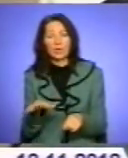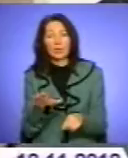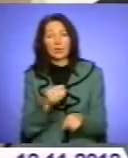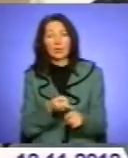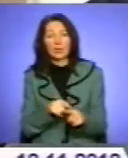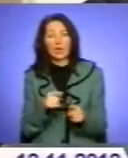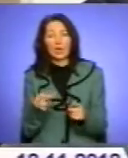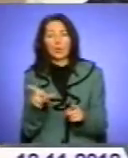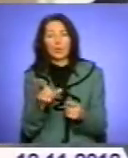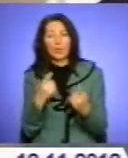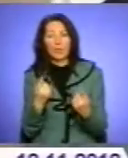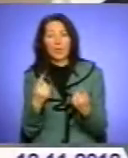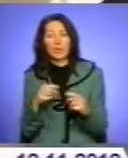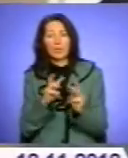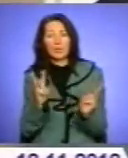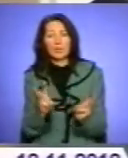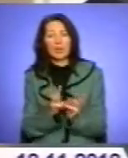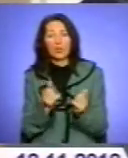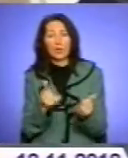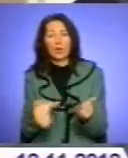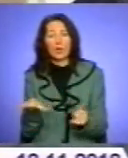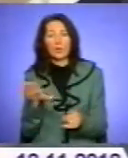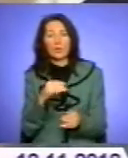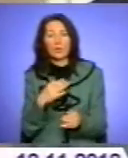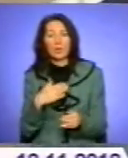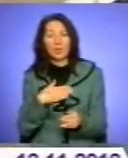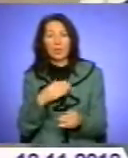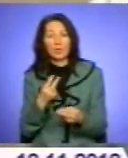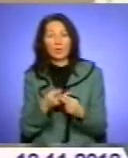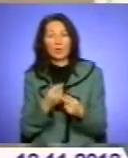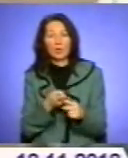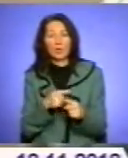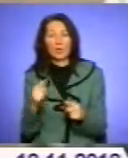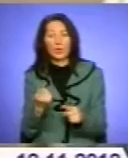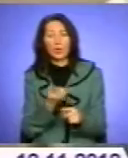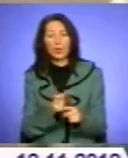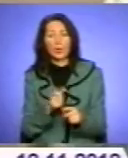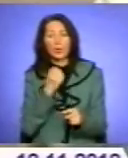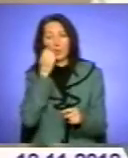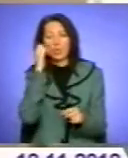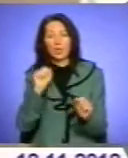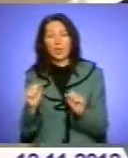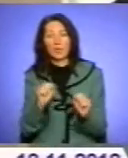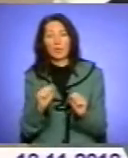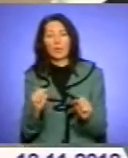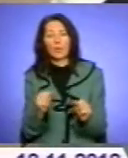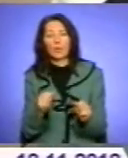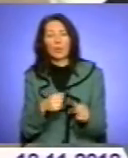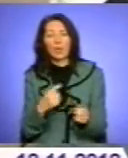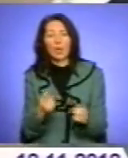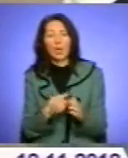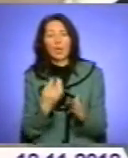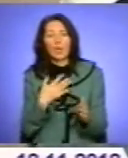дуже велике свято для нас усіх. У колонії це вперше, ми дуже вдячні керівництву і насамперед